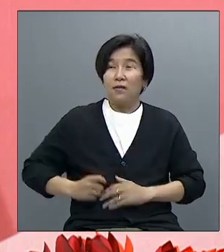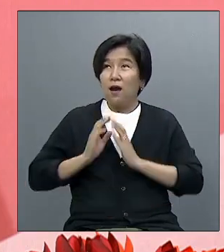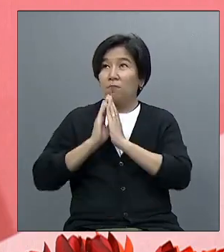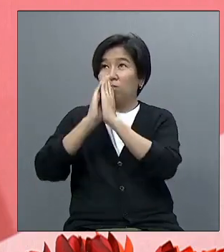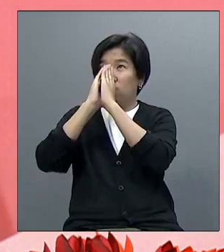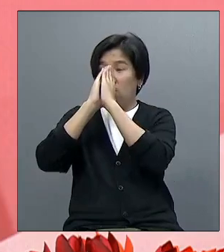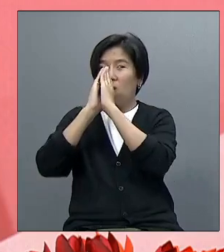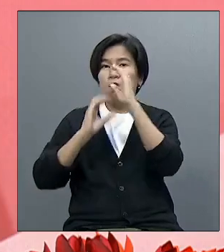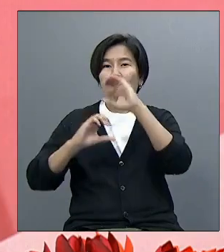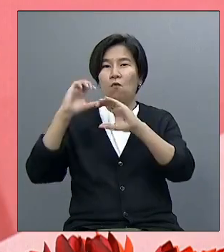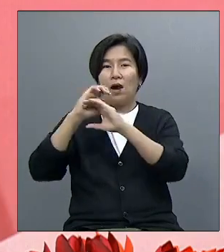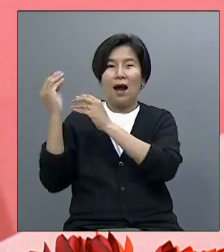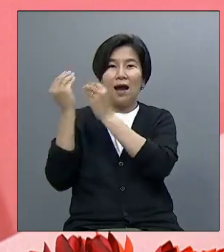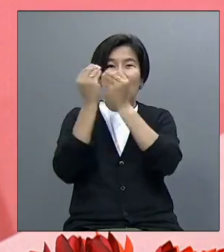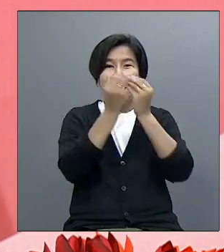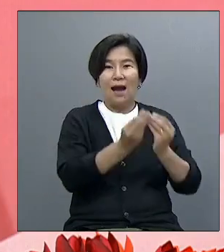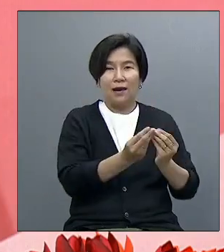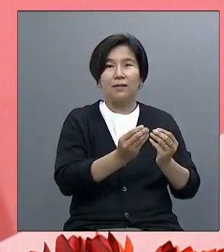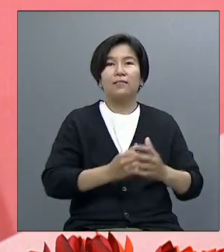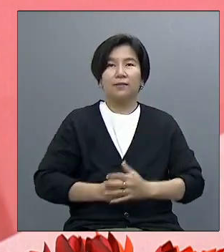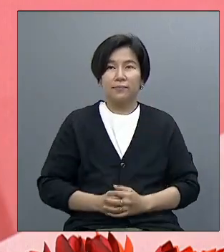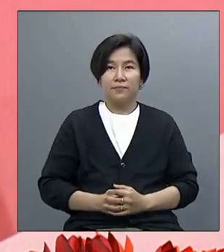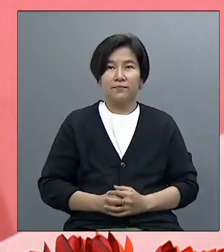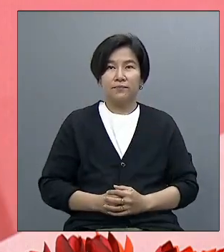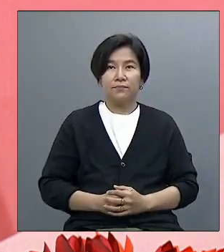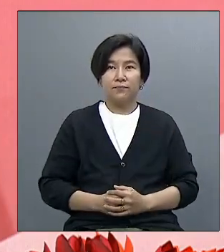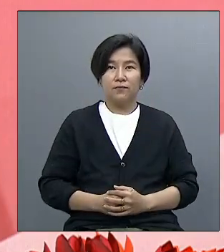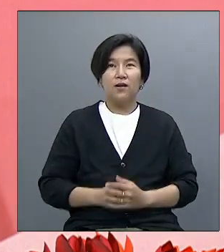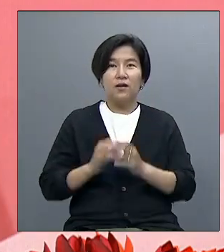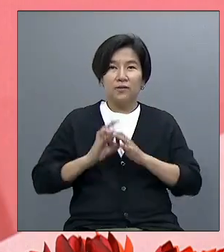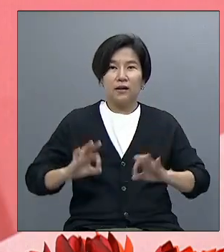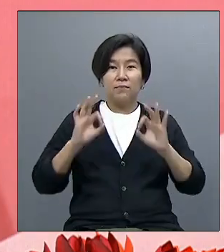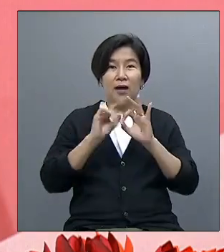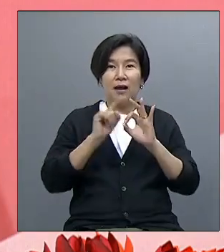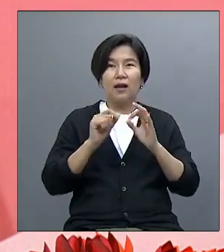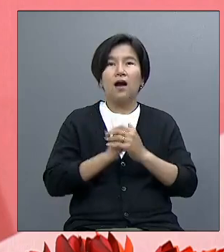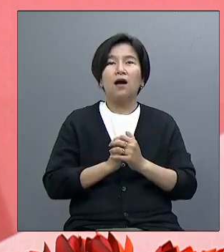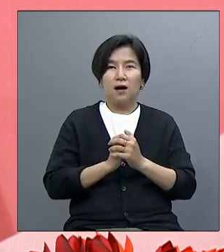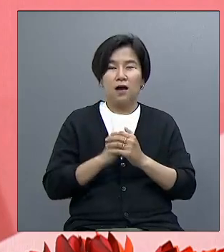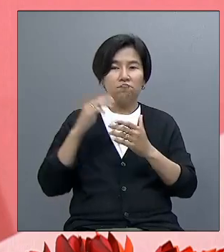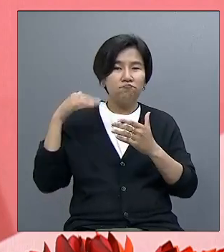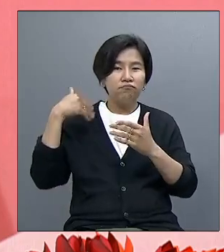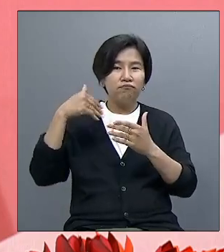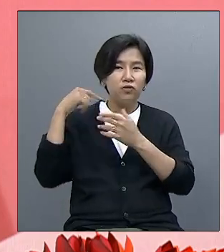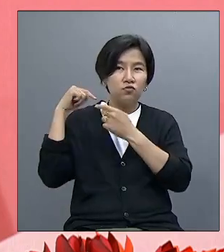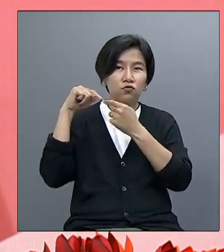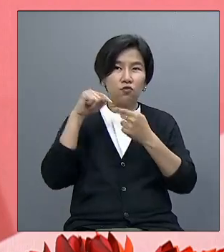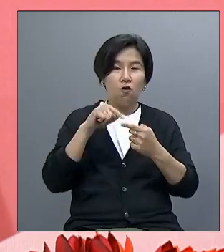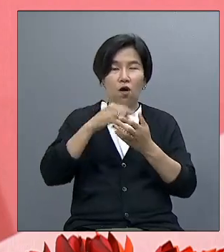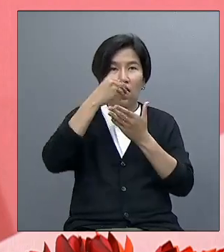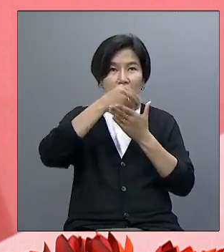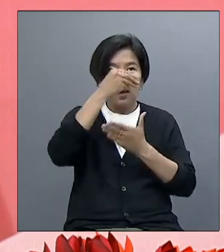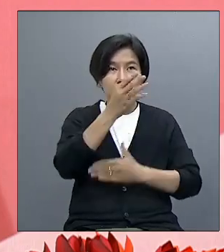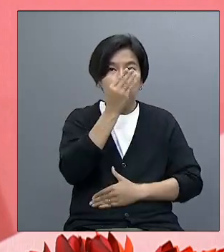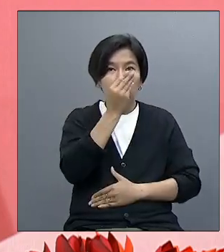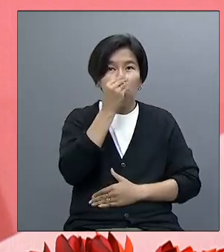การดำเนินโครงการพระราชทานในพระบาทสมเด็จพระเจ้าอยู่หัวเพื่อเป็นการสืบสานรักษาและต่อยอดครับได้มีการบูรณาการศึกษา